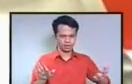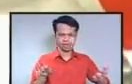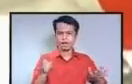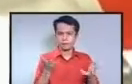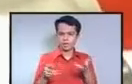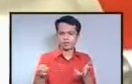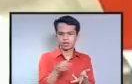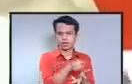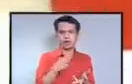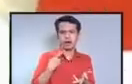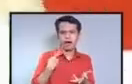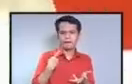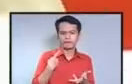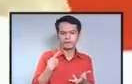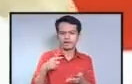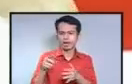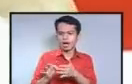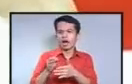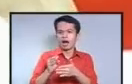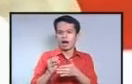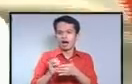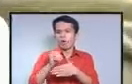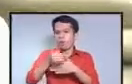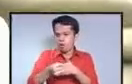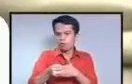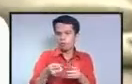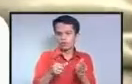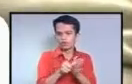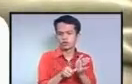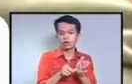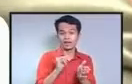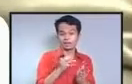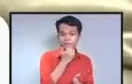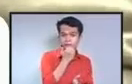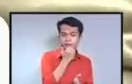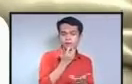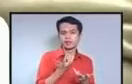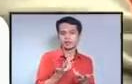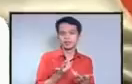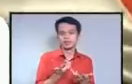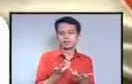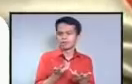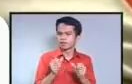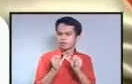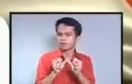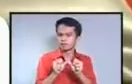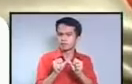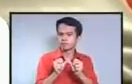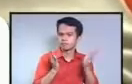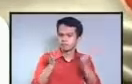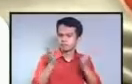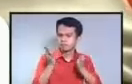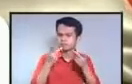meron na tayong nalalampasan na nakalagay sa ating saling batas. Kung mali man, edi tuloy po yung serbisyo